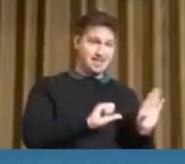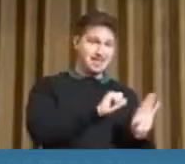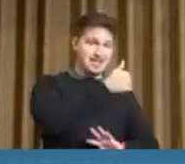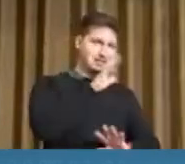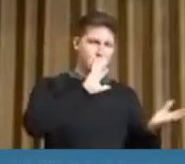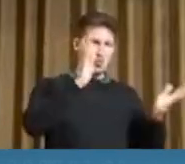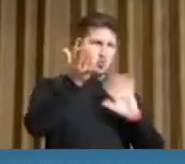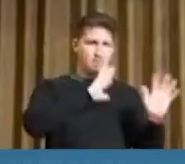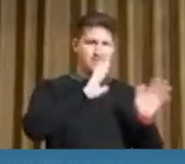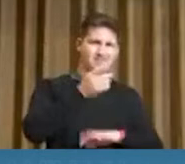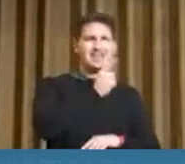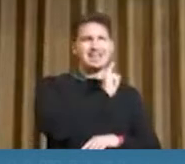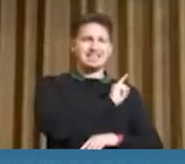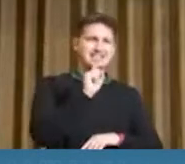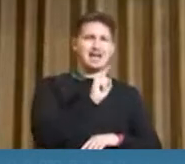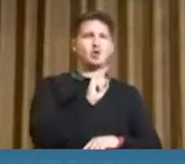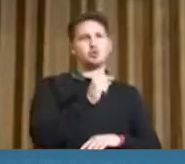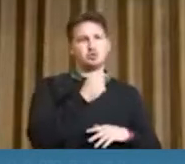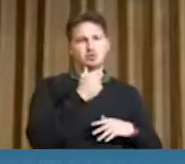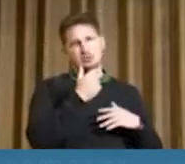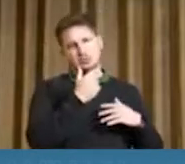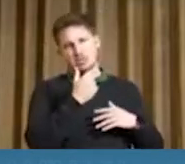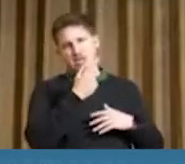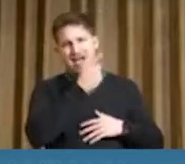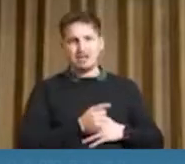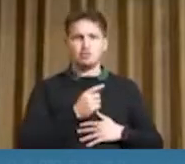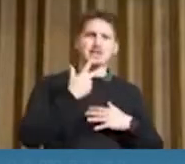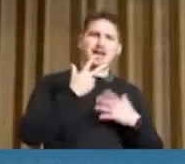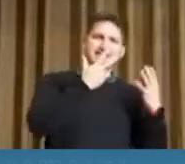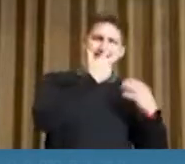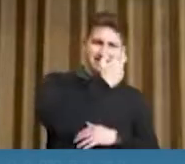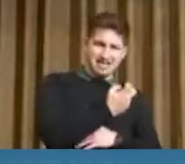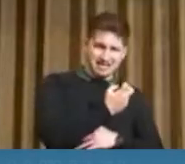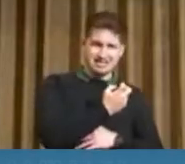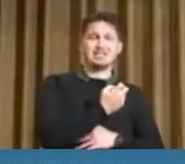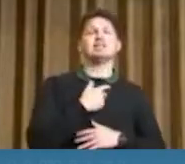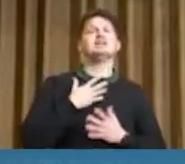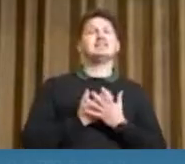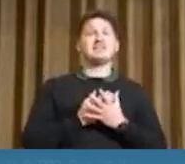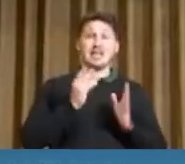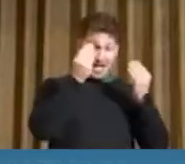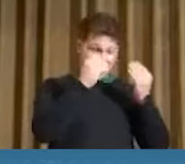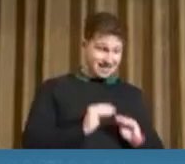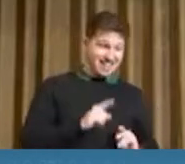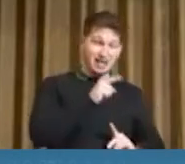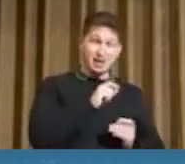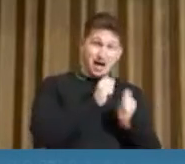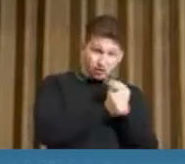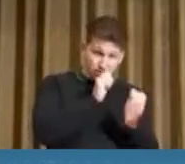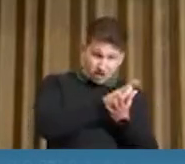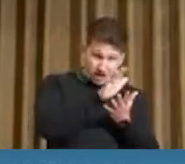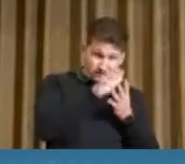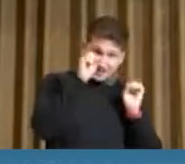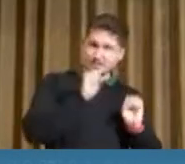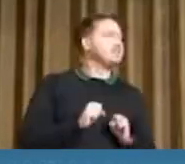sind es 1138 und es läuft dann so ab, angelegt heißt noch nicht, dass wir die gleich auswerten können, sondern da folgt eben eine